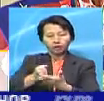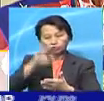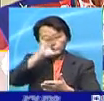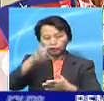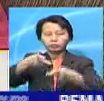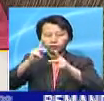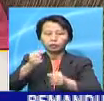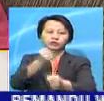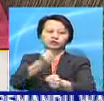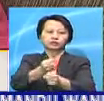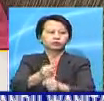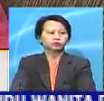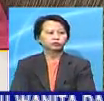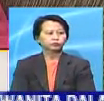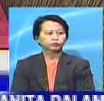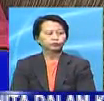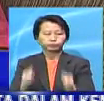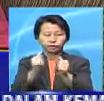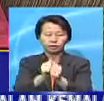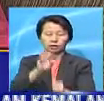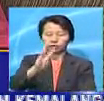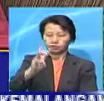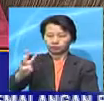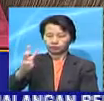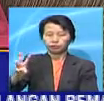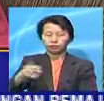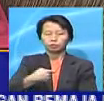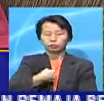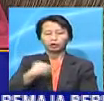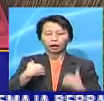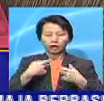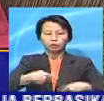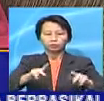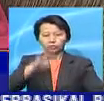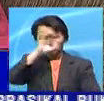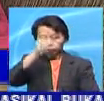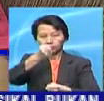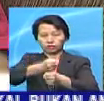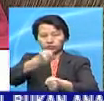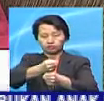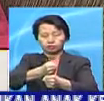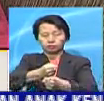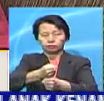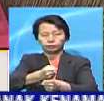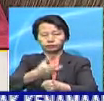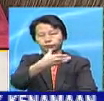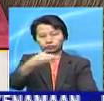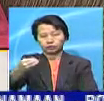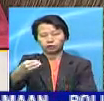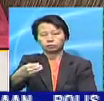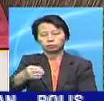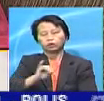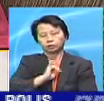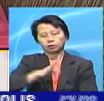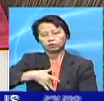peluang pekerjaan. Dengan portal ini, saya ada peluang untuk mencari kerja, ya. Dan